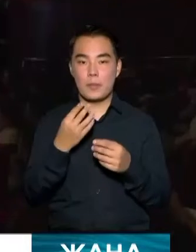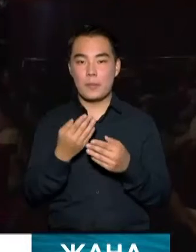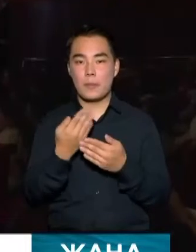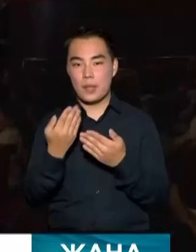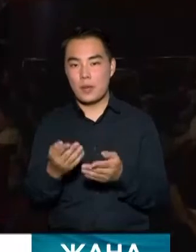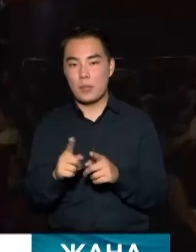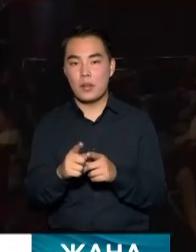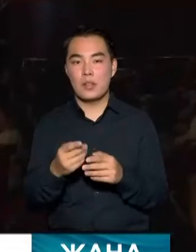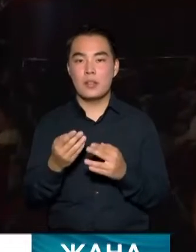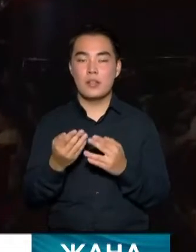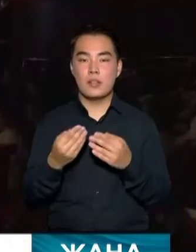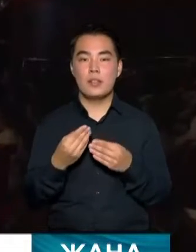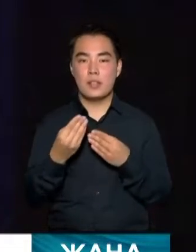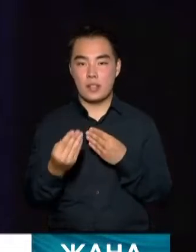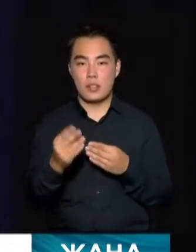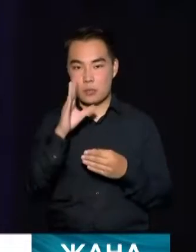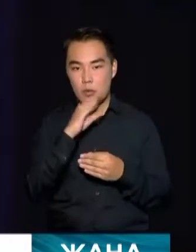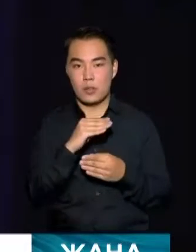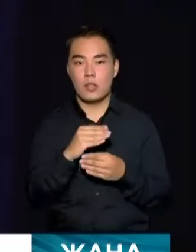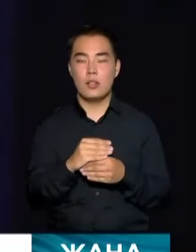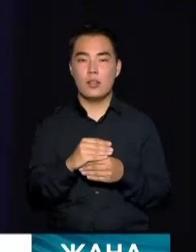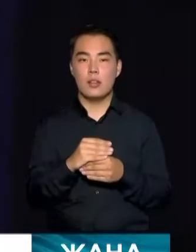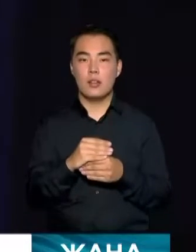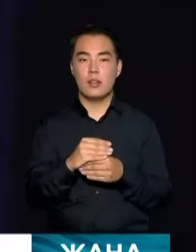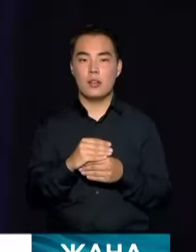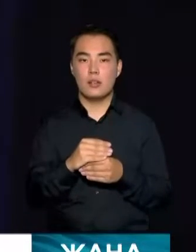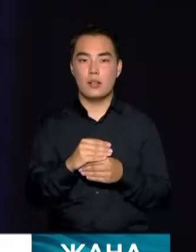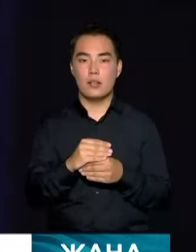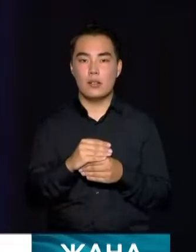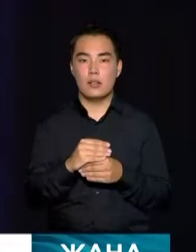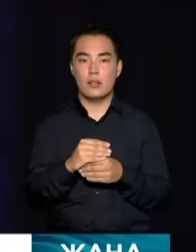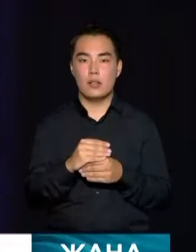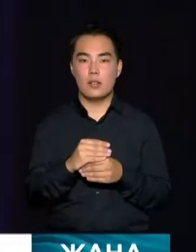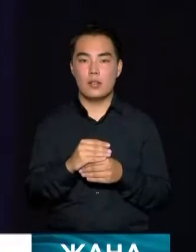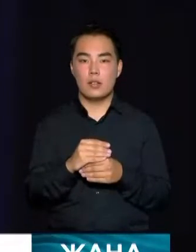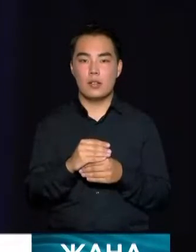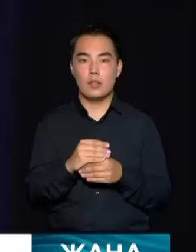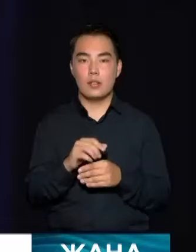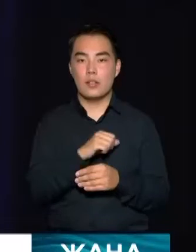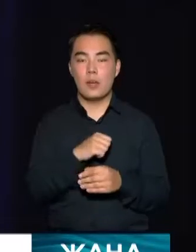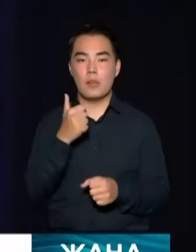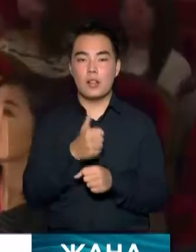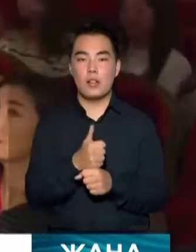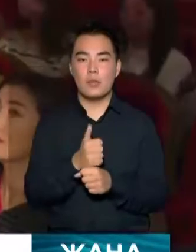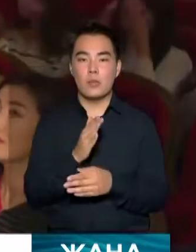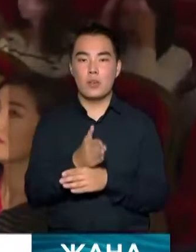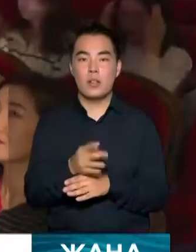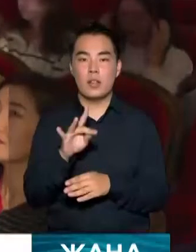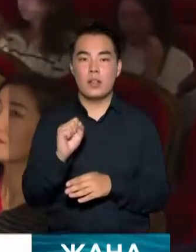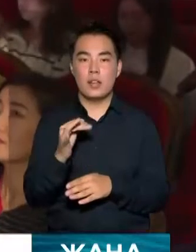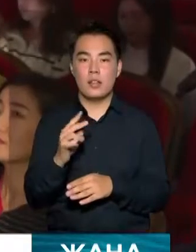жылы Нобель сыйлығының лауреаты болған Райк Вон Чунг бұл жиынның басты қонағы. Атақтарынан атыр